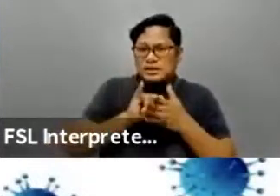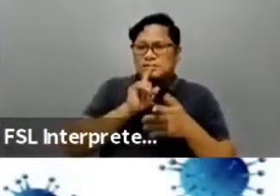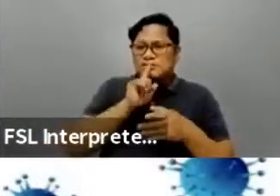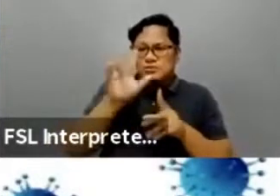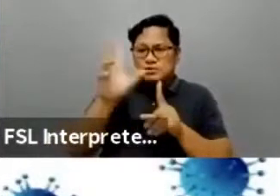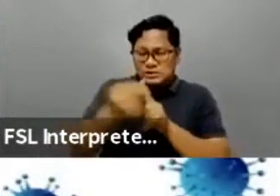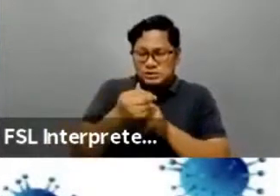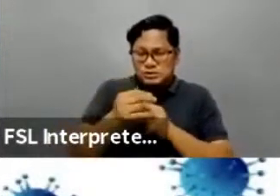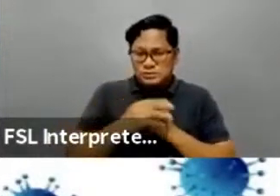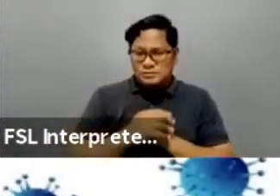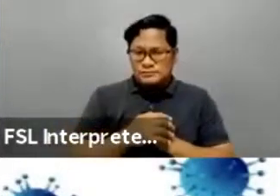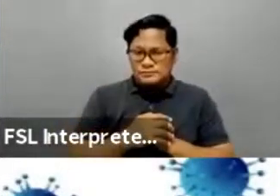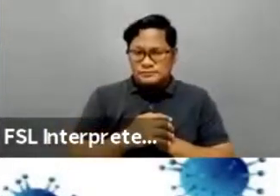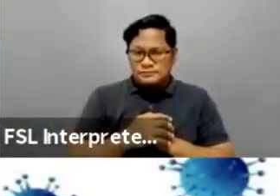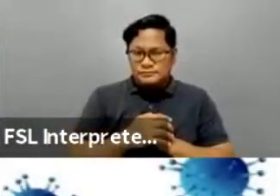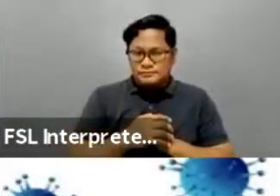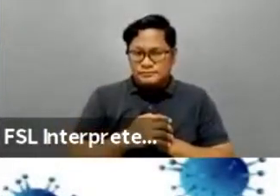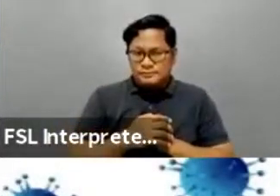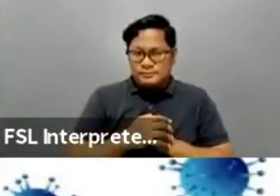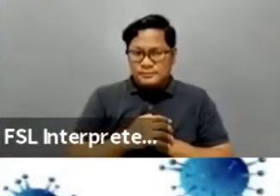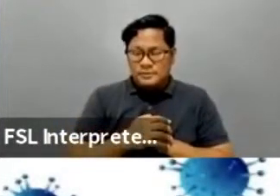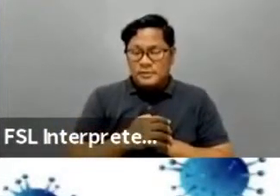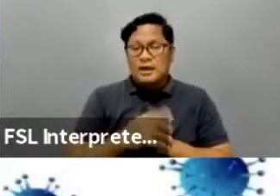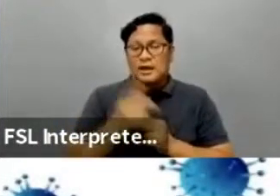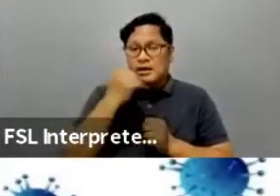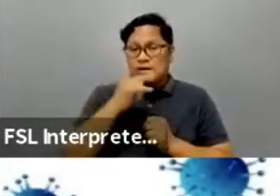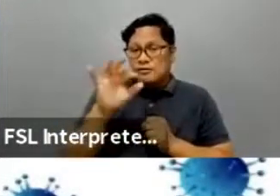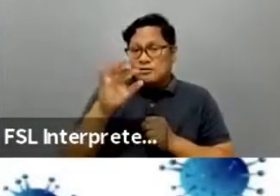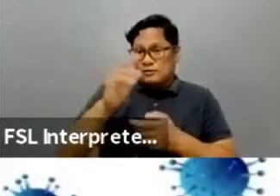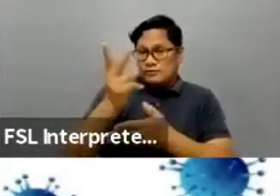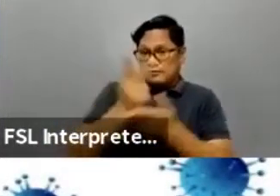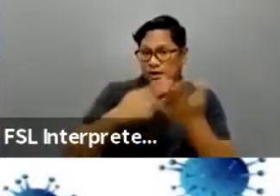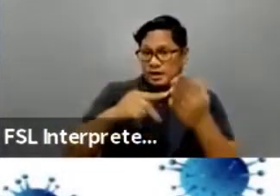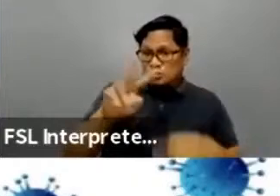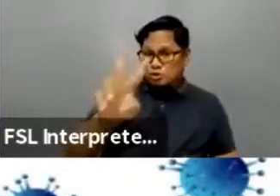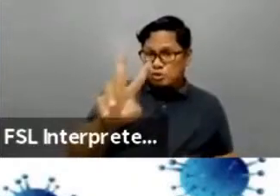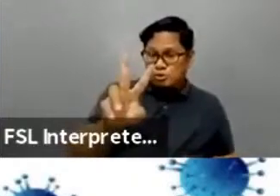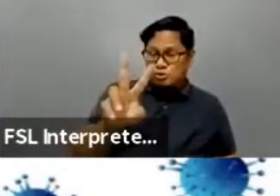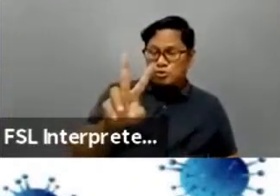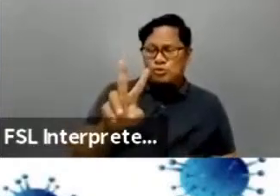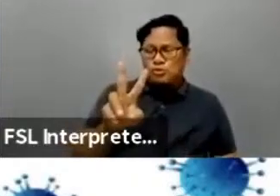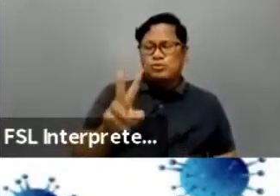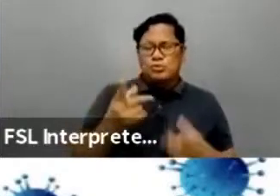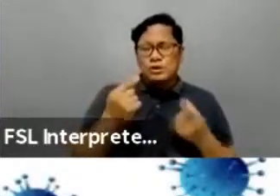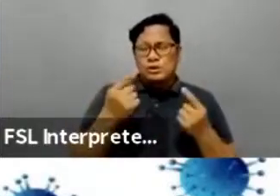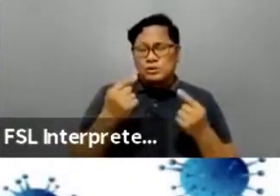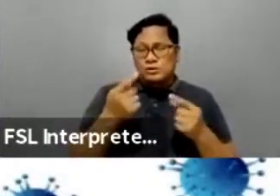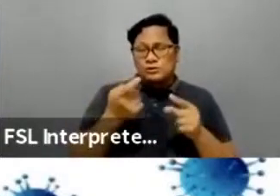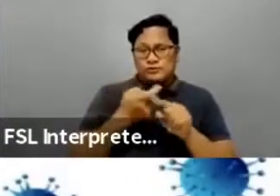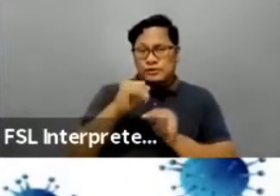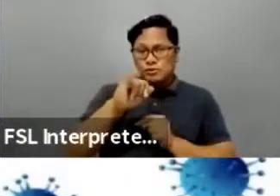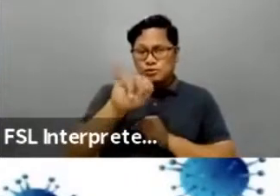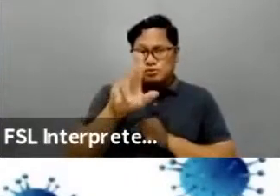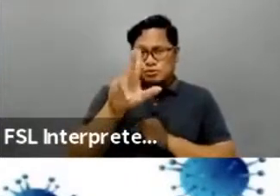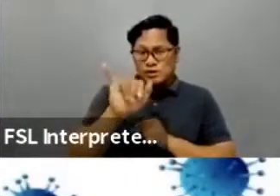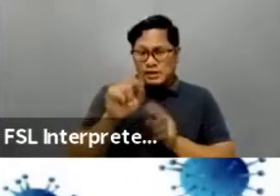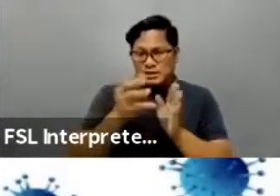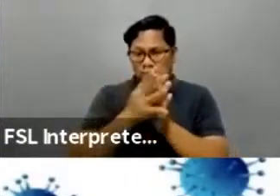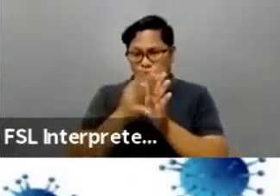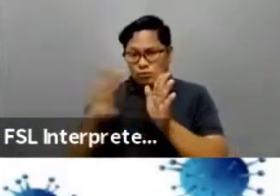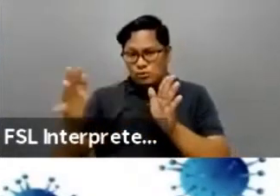condition. After that, sa kanilang Phase 2 na ginagawa mula July hanggang